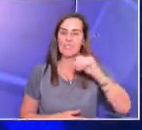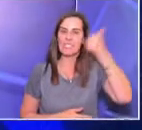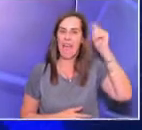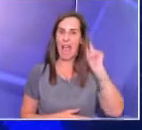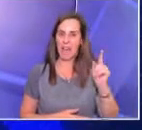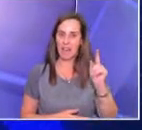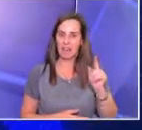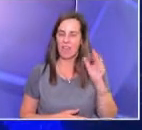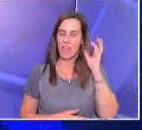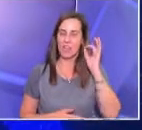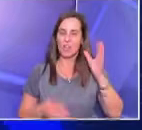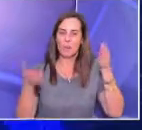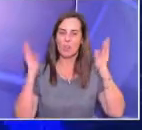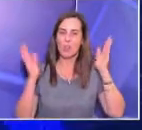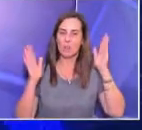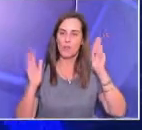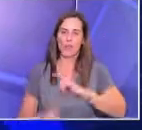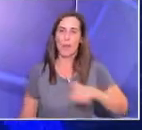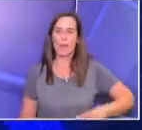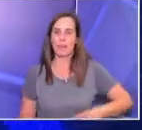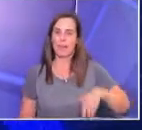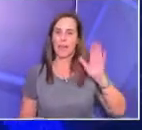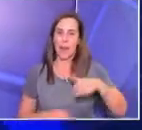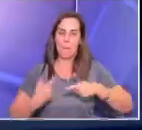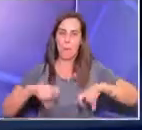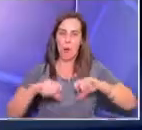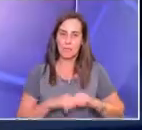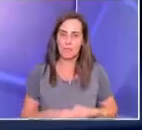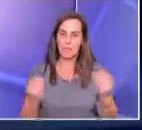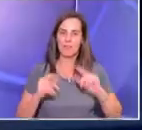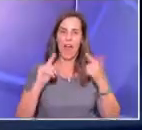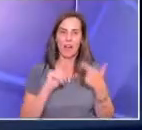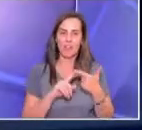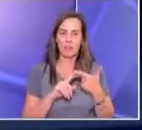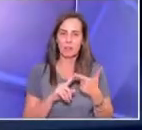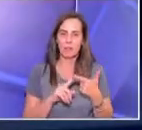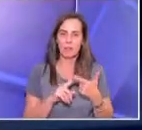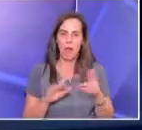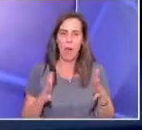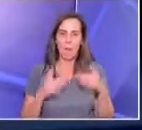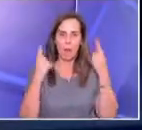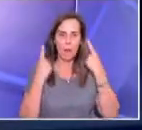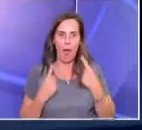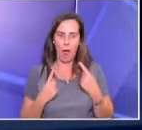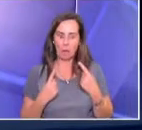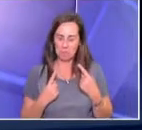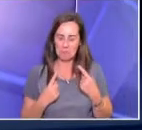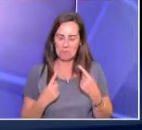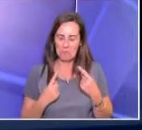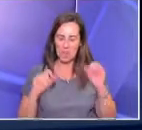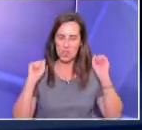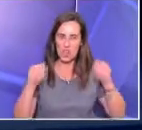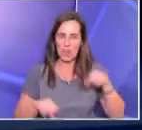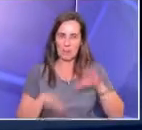זה דבר אחד, נשים סוף סוף ברשות המוניציפלית, גם במועצות. דבר שני, הפחד הזה מהחרדים השתלט